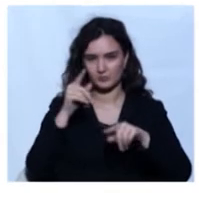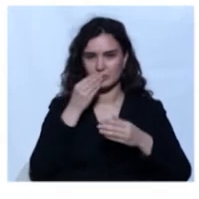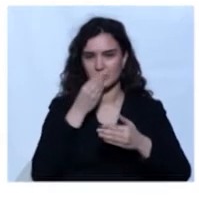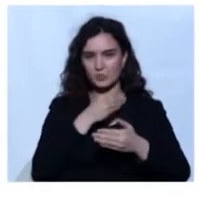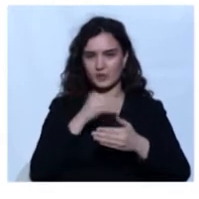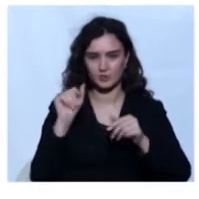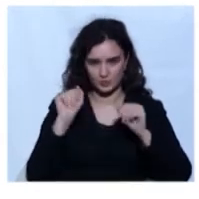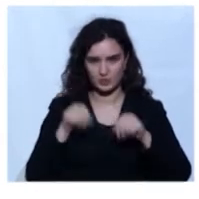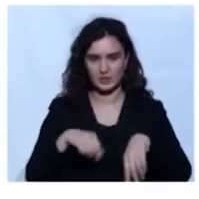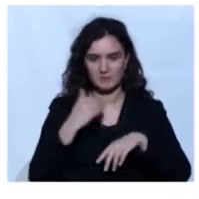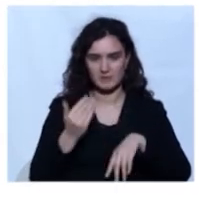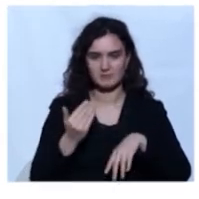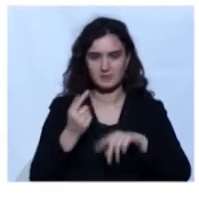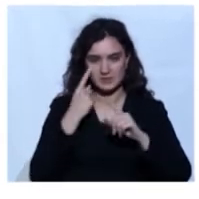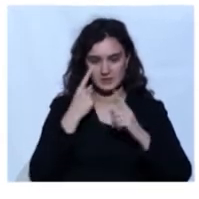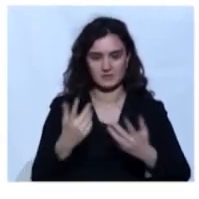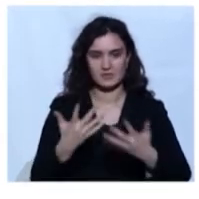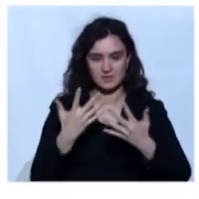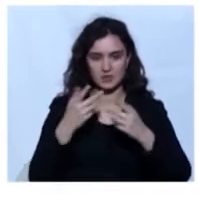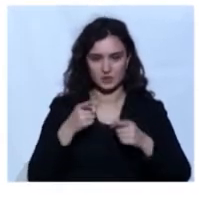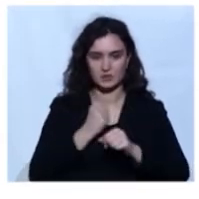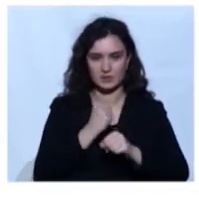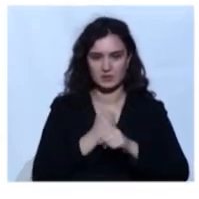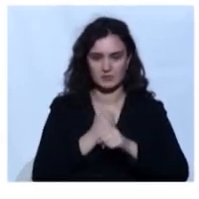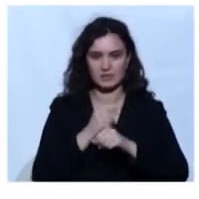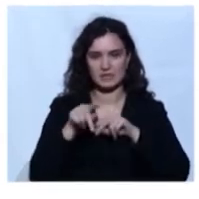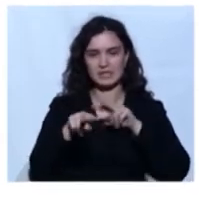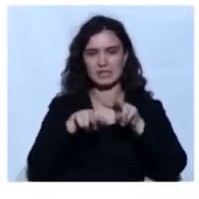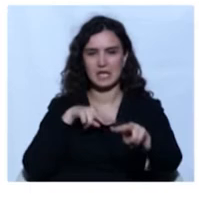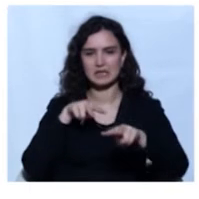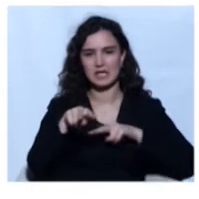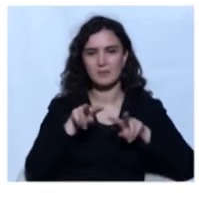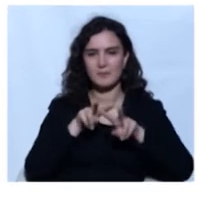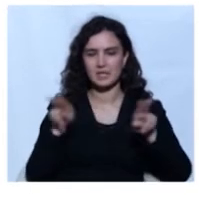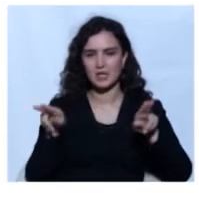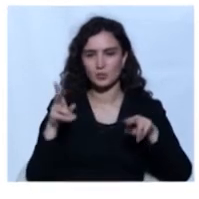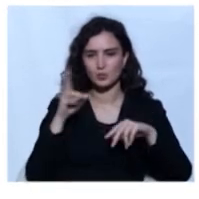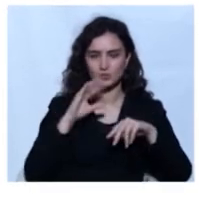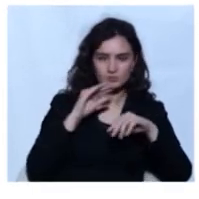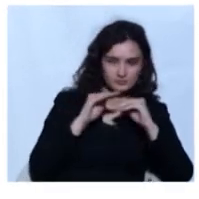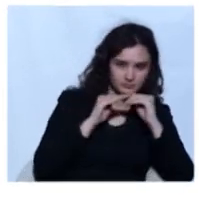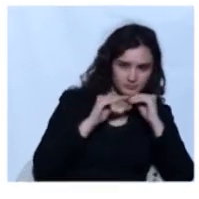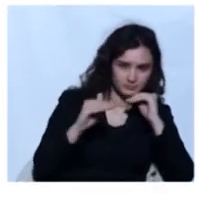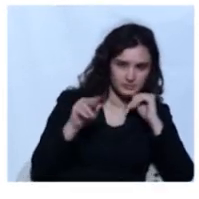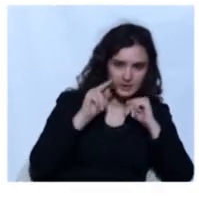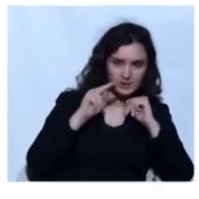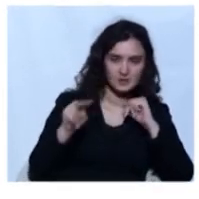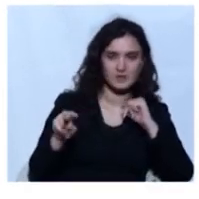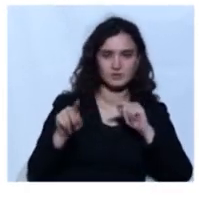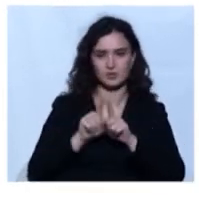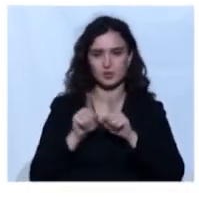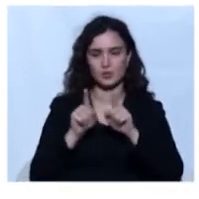საუკეთესოდ შეიძლება ამის თვალსაჩინო დემონსტრირება. ლიანდაგები ურთიერთ პარალელურია, მაგრამ როდესაც მათ აი ეს